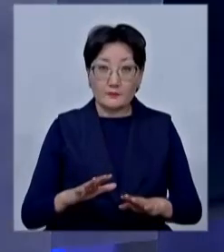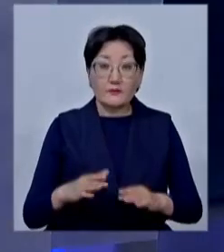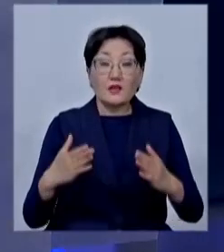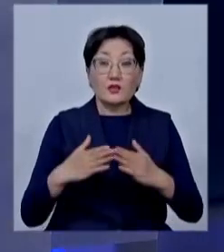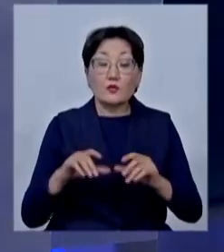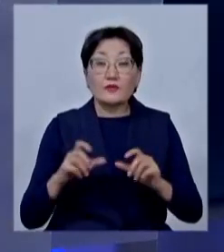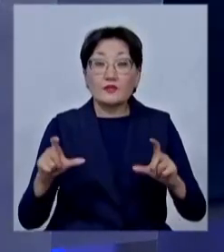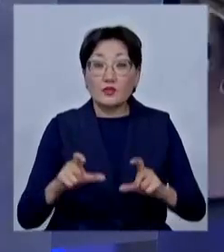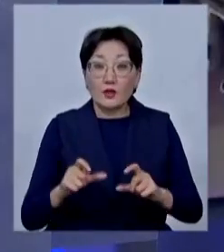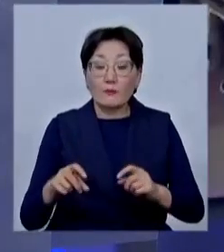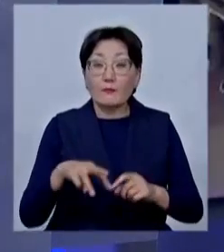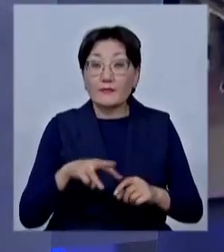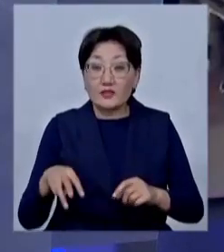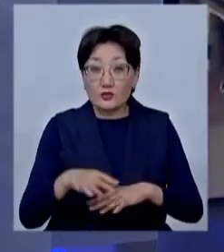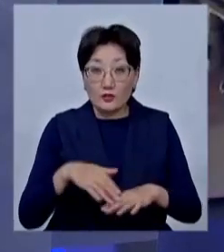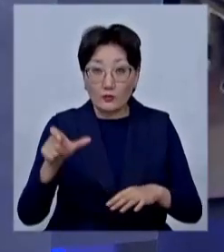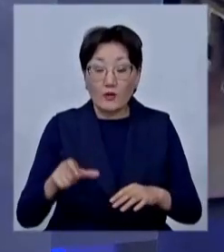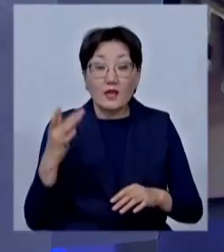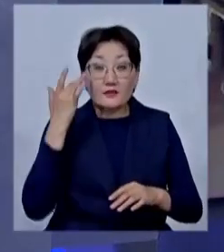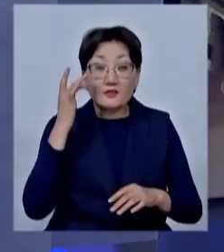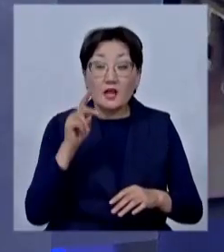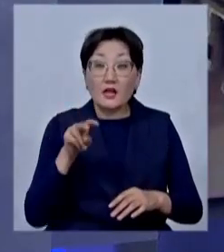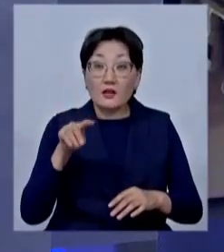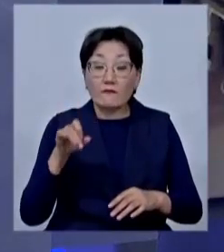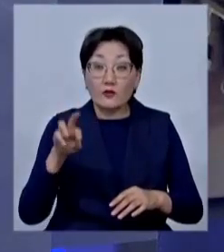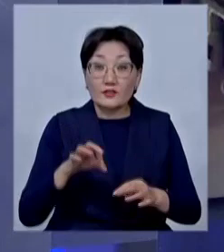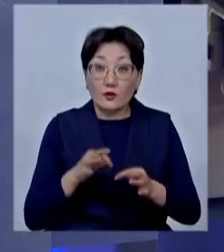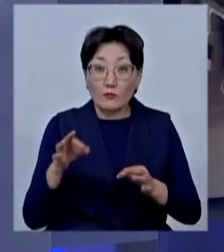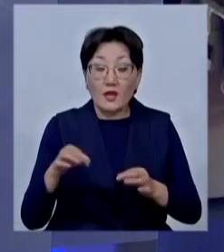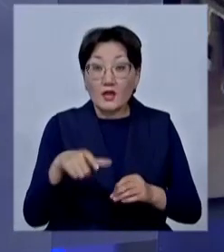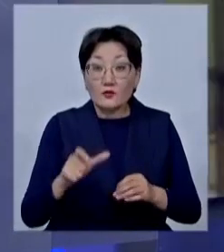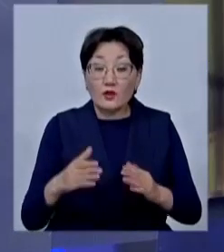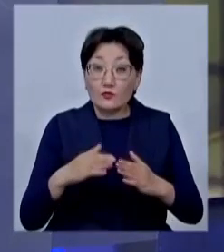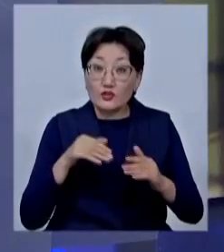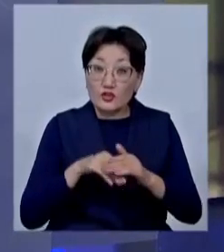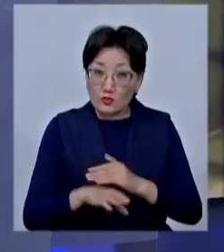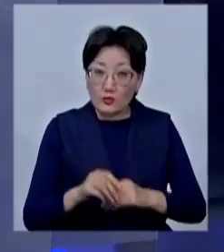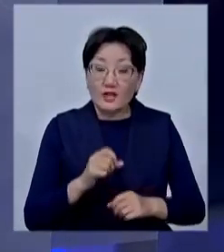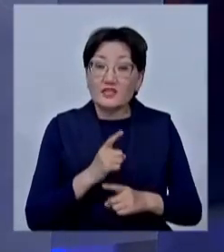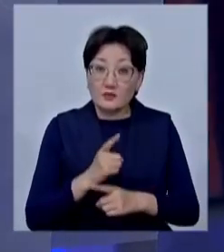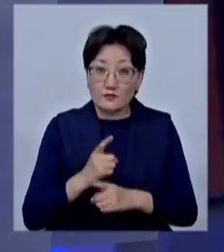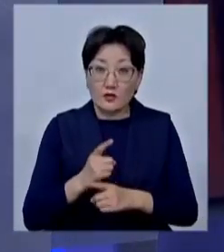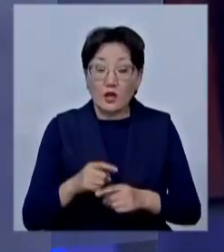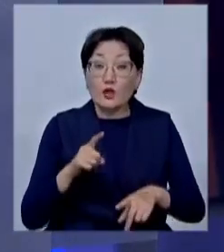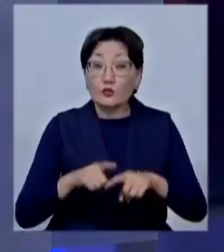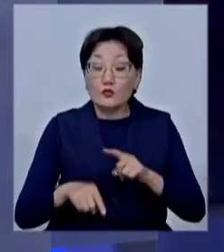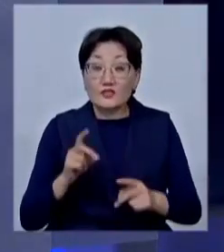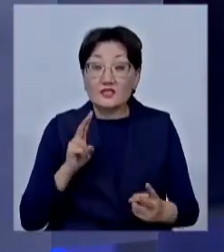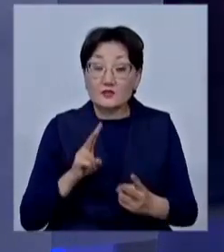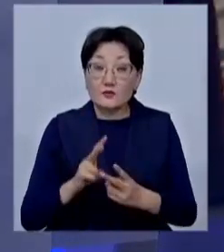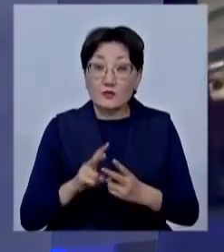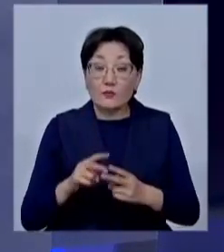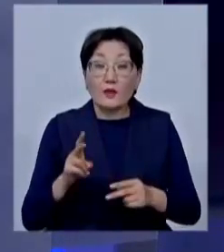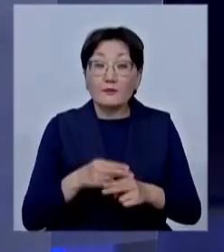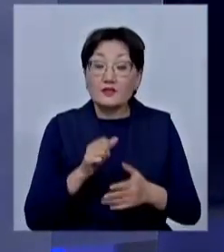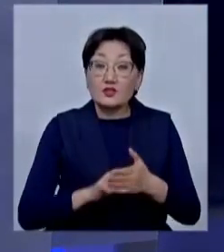Үйге қамалған миллиондаған тұрғын ақштың Калифорния штатында адамдарға үйден шығуға тыйым салынды. Туысқандарымен кездесіп,